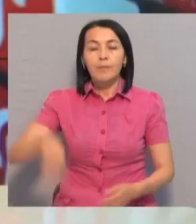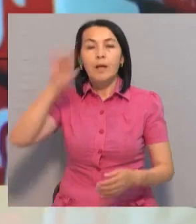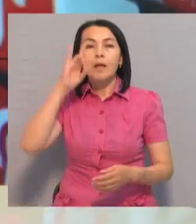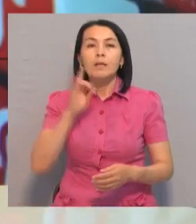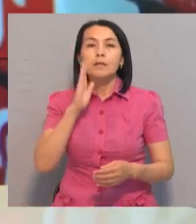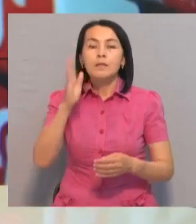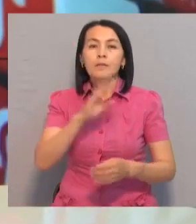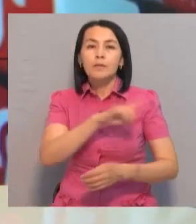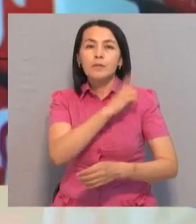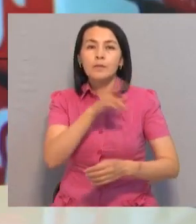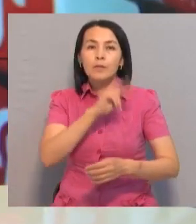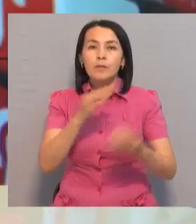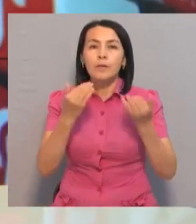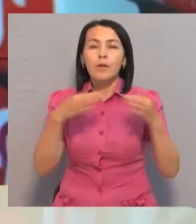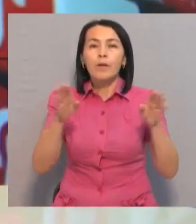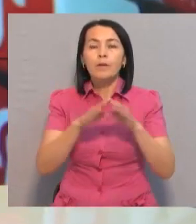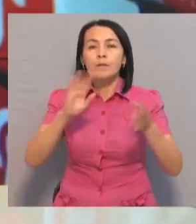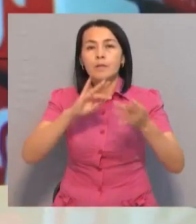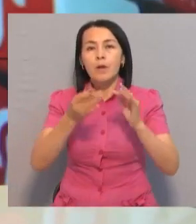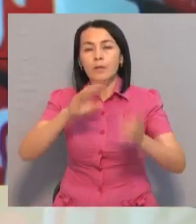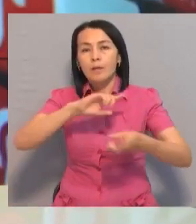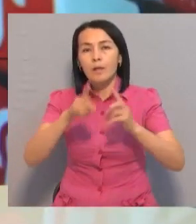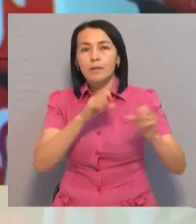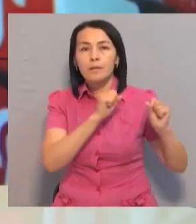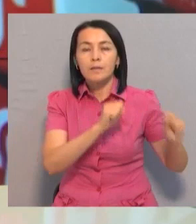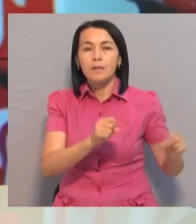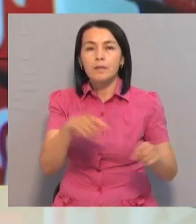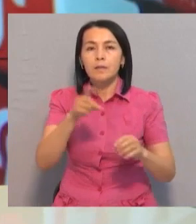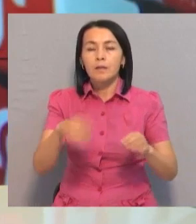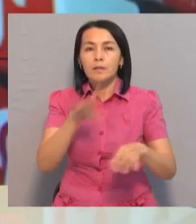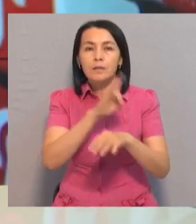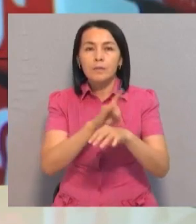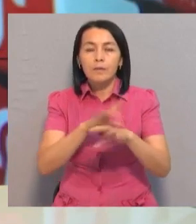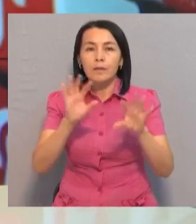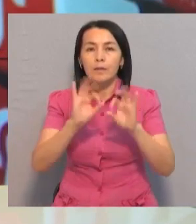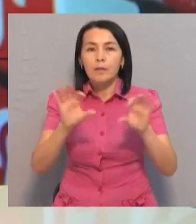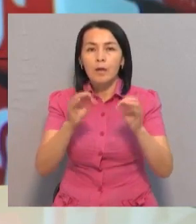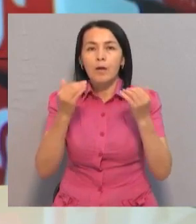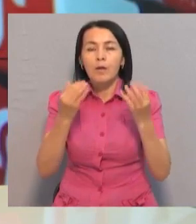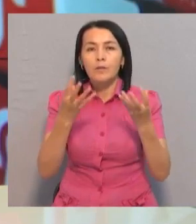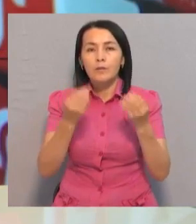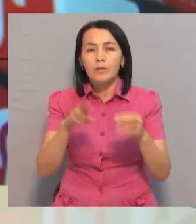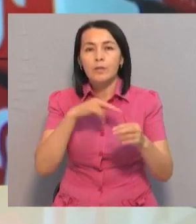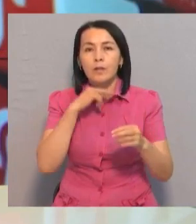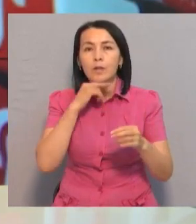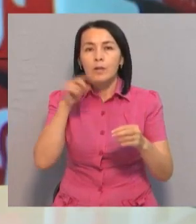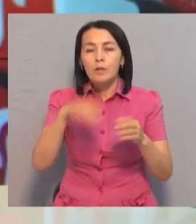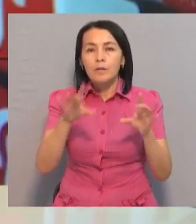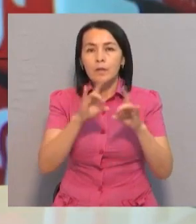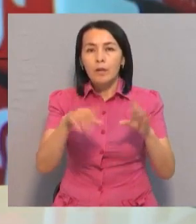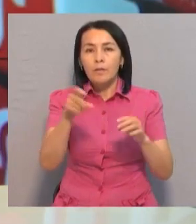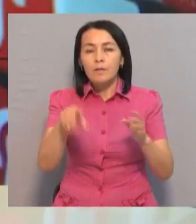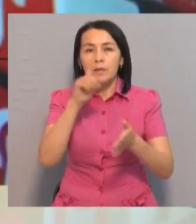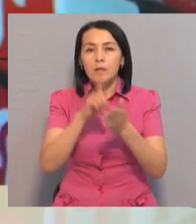Казахстан будет усиливать работу по чистоте онлайн-платформы и защите населения от фейковой информации, а еще регулировать блогеров,